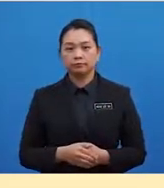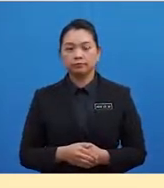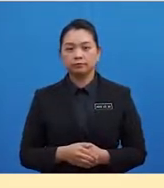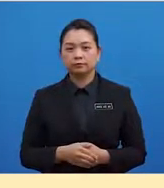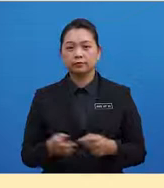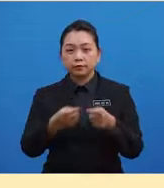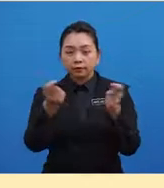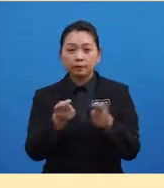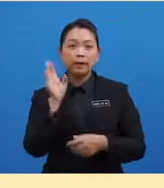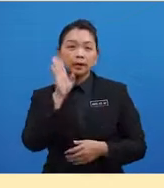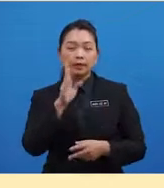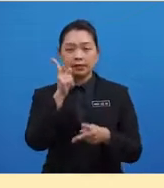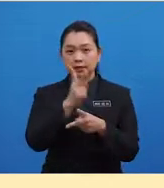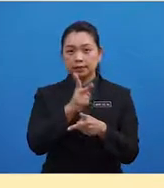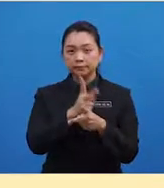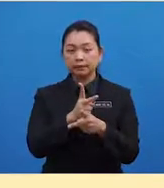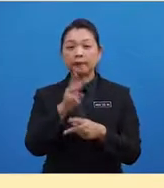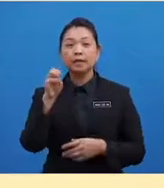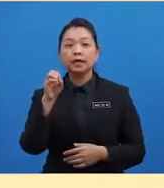lebah menyimpan madu yang dikumpulnya.